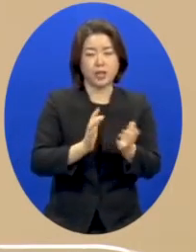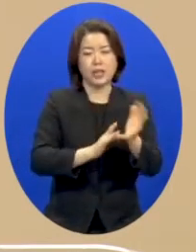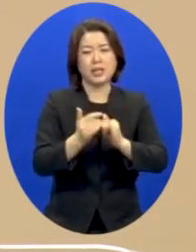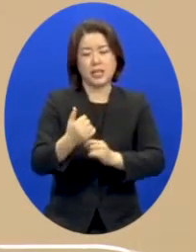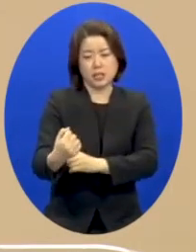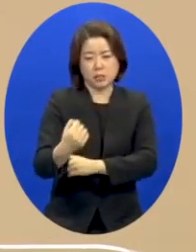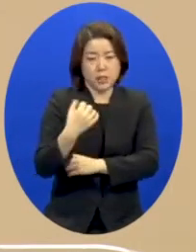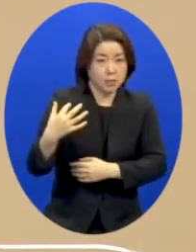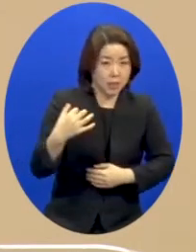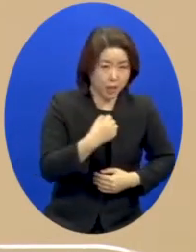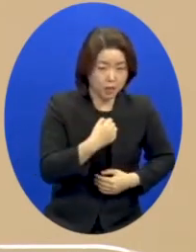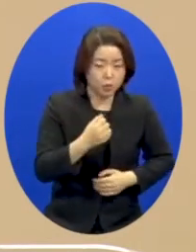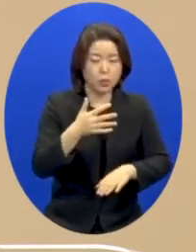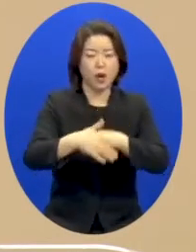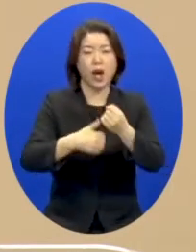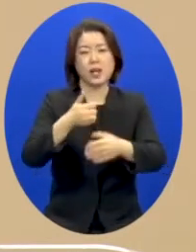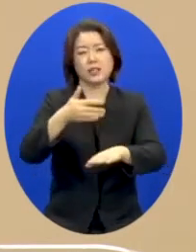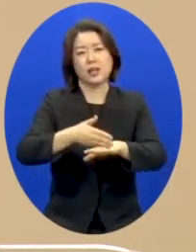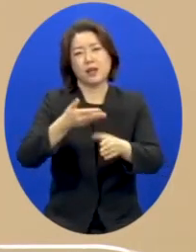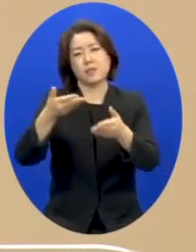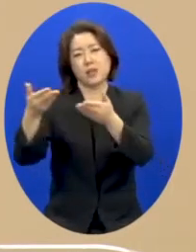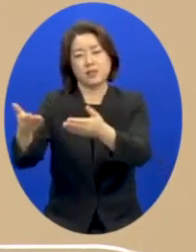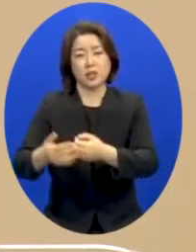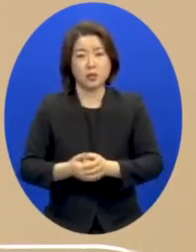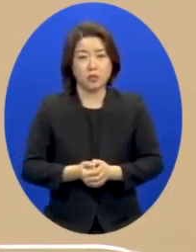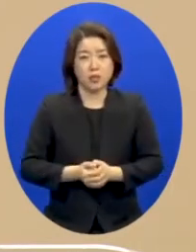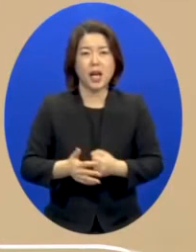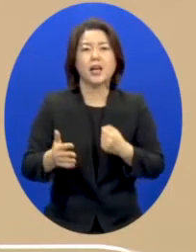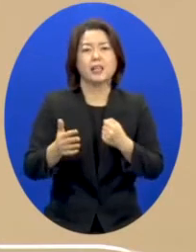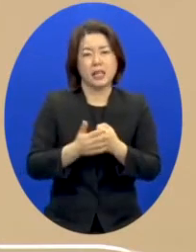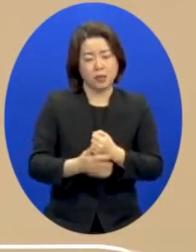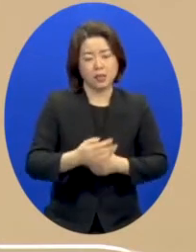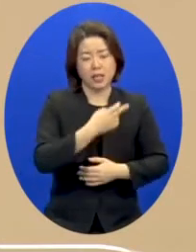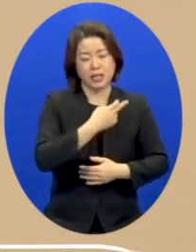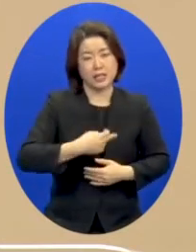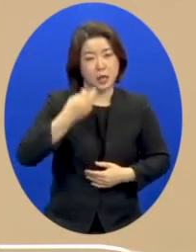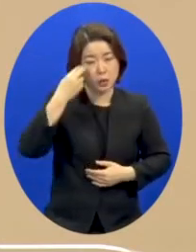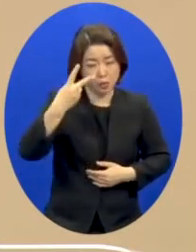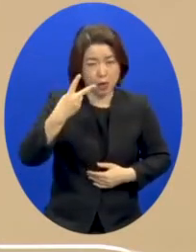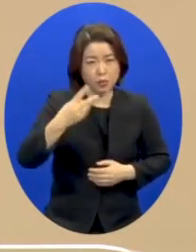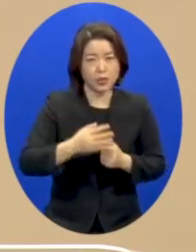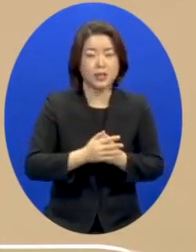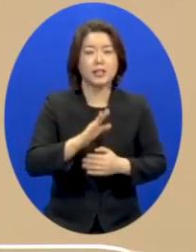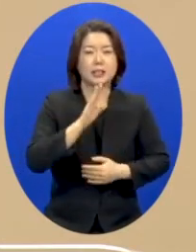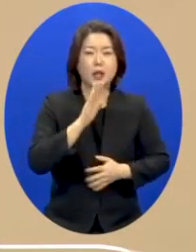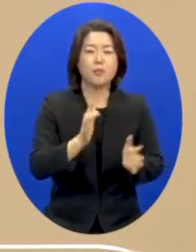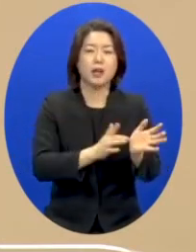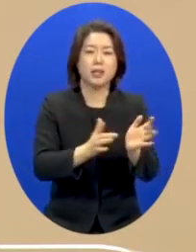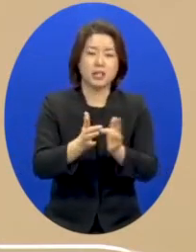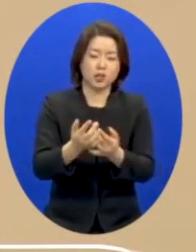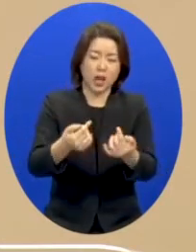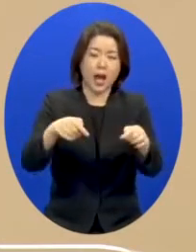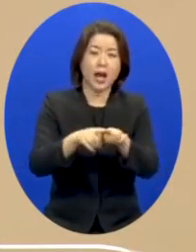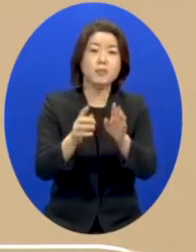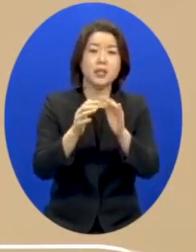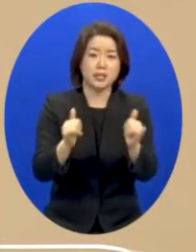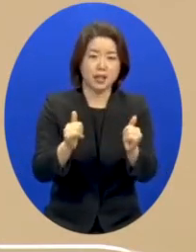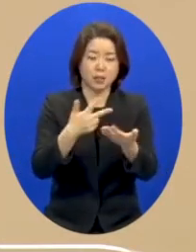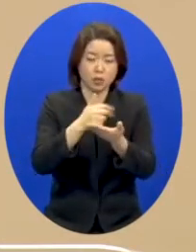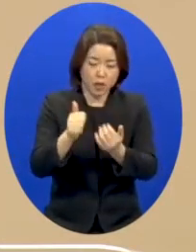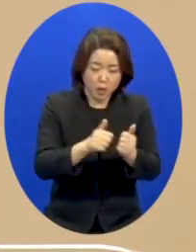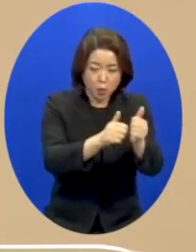감사하라. 그래서 우리가 사도 바울이 정말 예수님과 함께 했던 사람이구나, 주님과